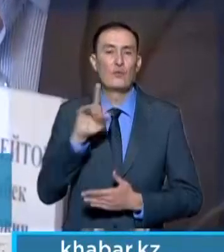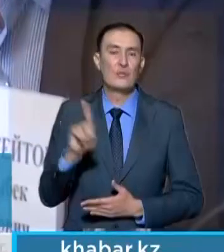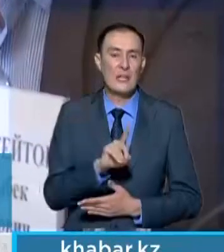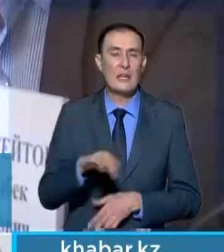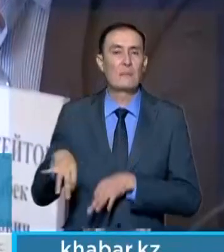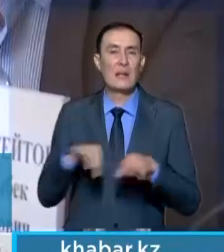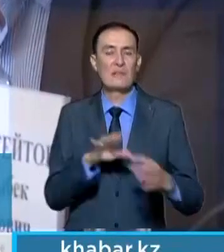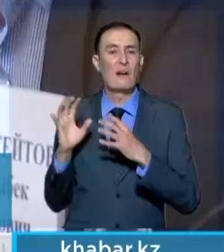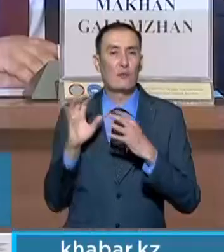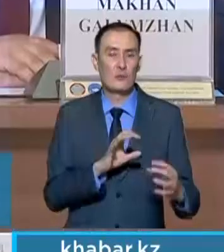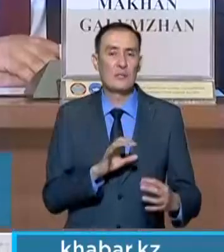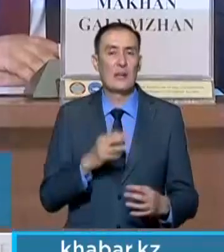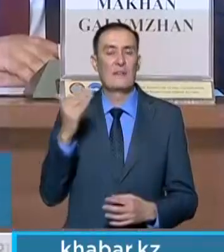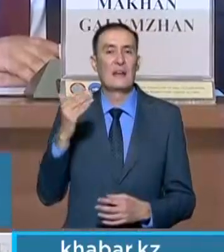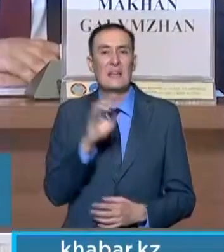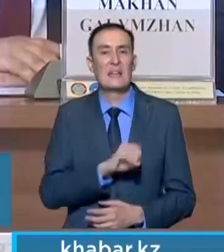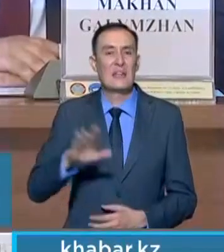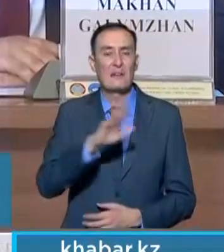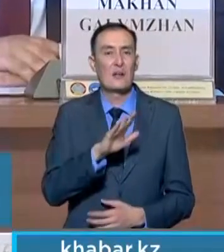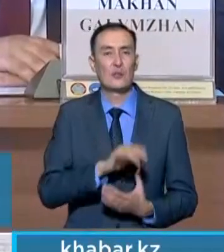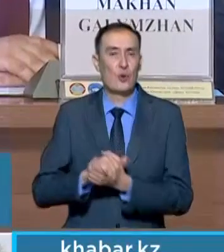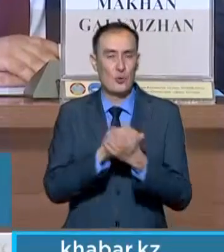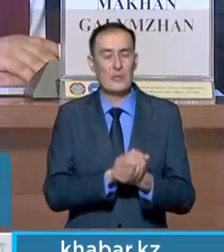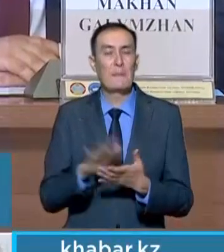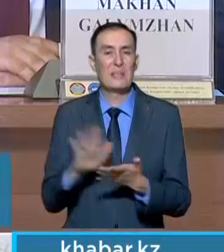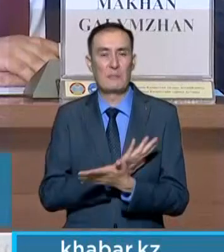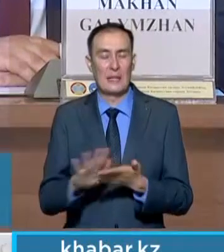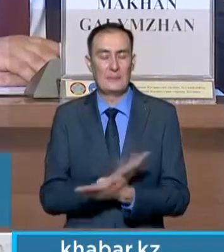в общественном транспорте на территории Евросоюза бесплатным.